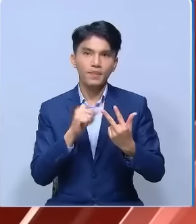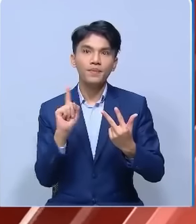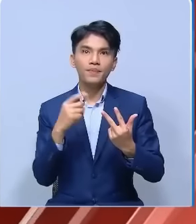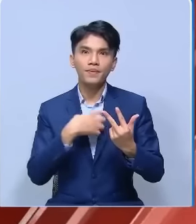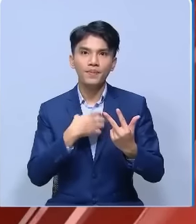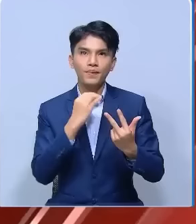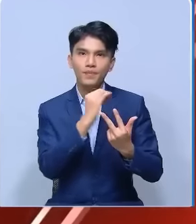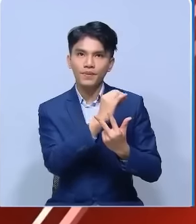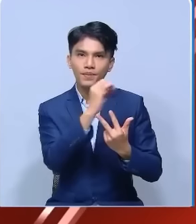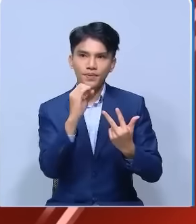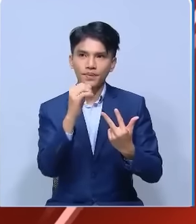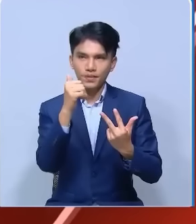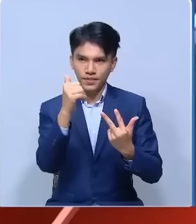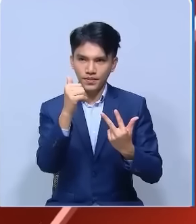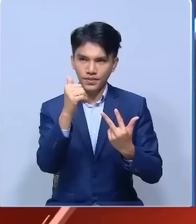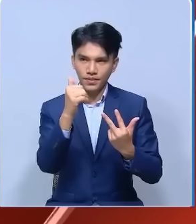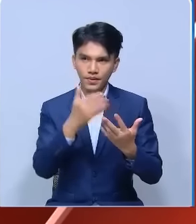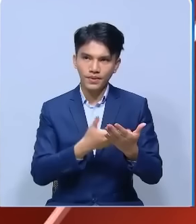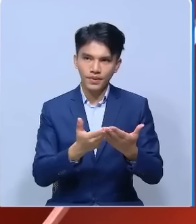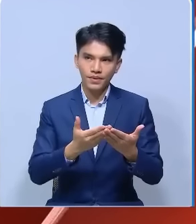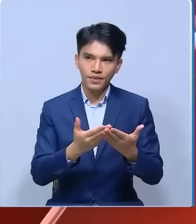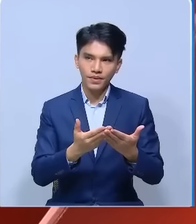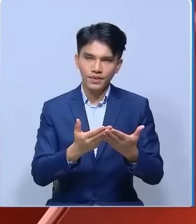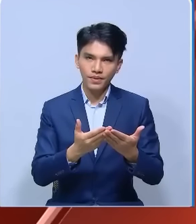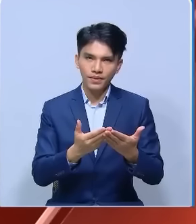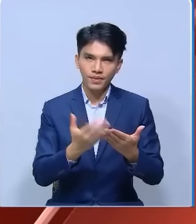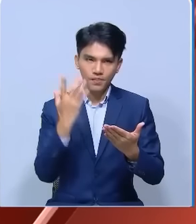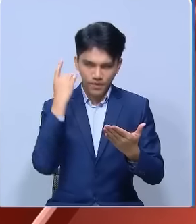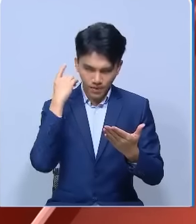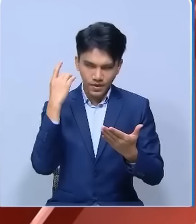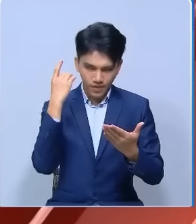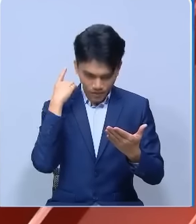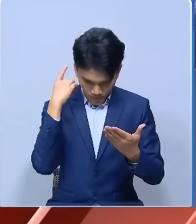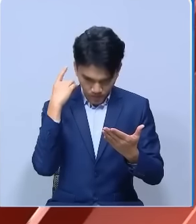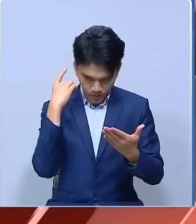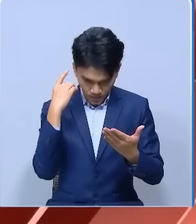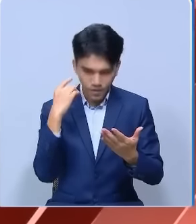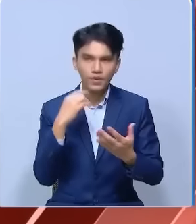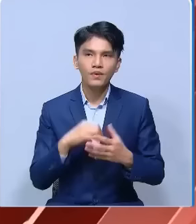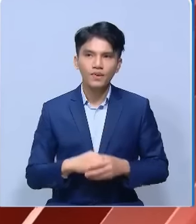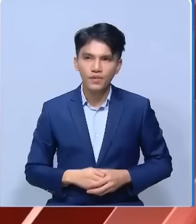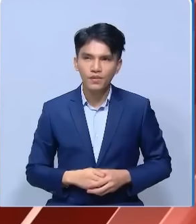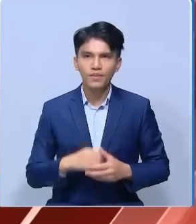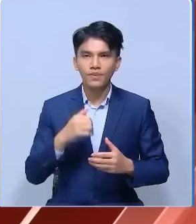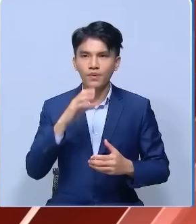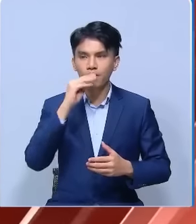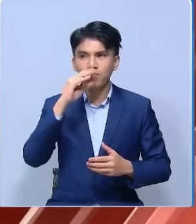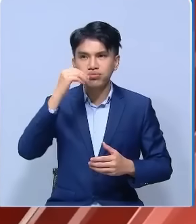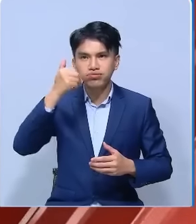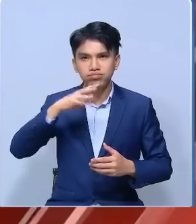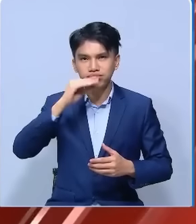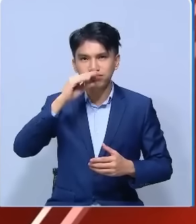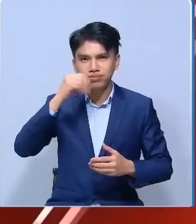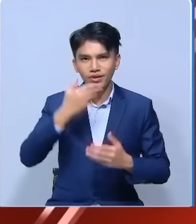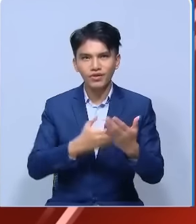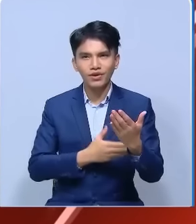ได้000มีคนซื้อไหม 00น่ะเมื่อวานนี้เขาส่งทุกเลขยกเว้น00เอ้ยส่งไม่ได้พูดไม่ได้เดี๋ยวไม่ใช่สลากกิน